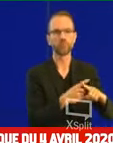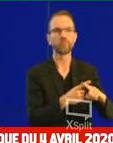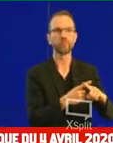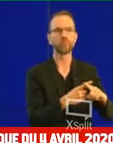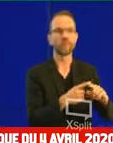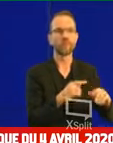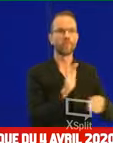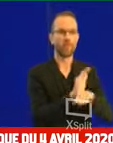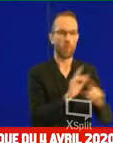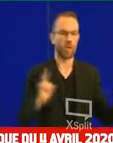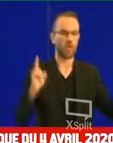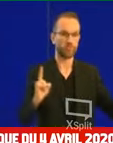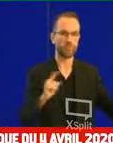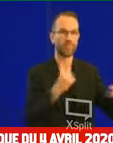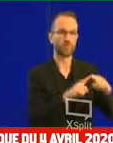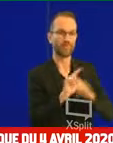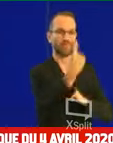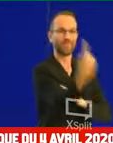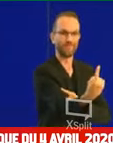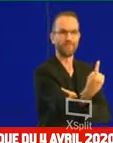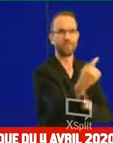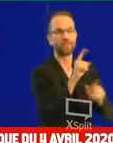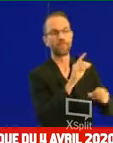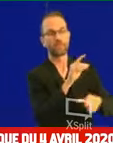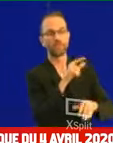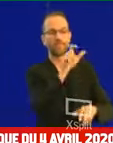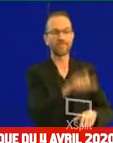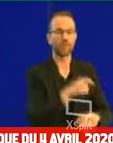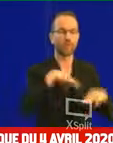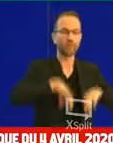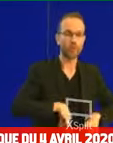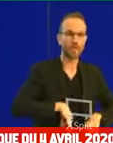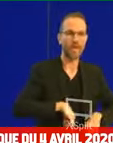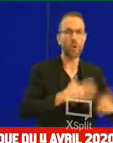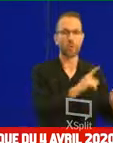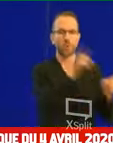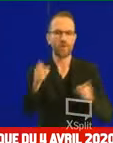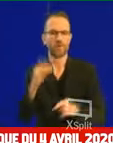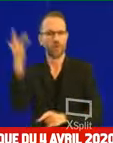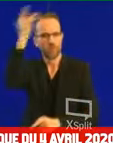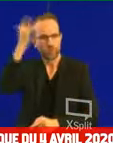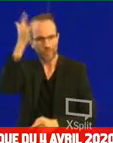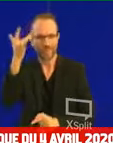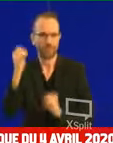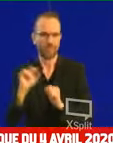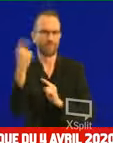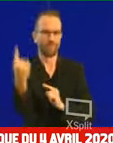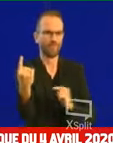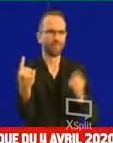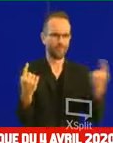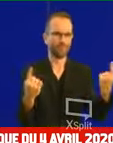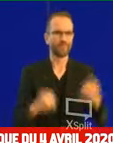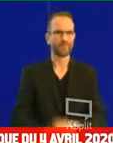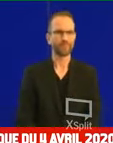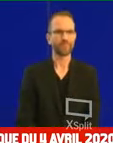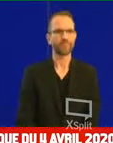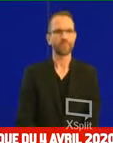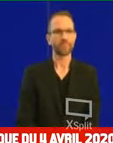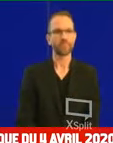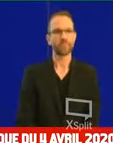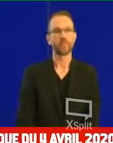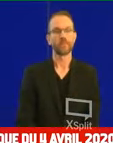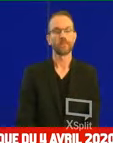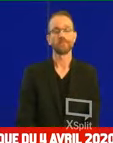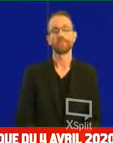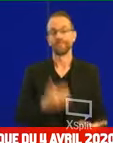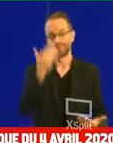malheureusement avoir lieu en présence maximum de 15 personnes tout en respectant cette distance physique que nous mettons entre nous pour nous protéger l'un